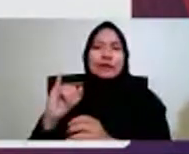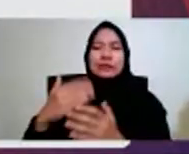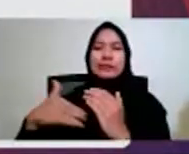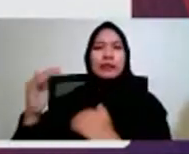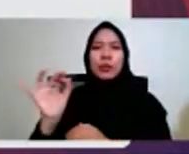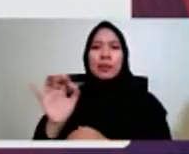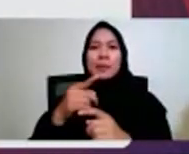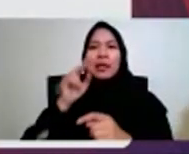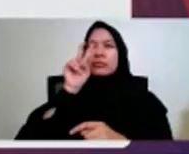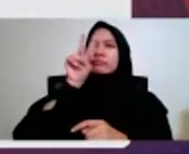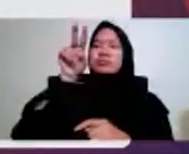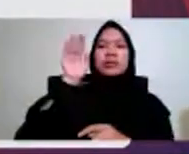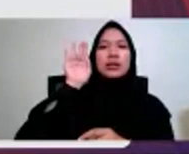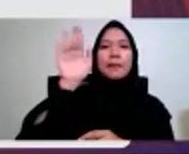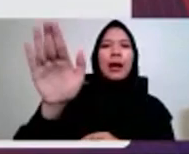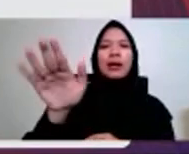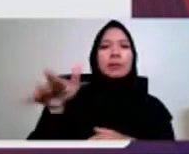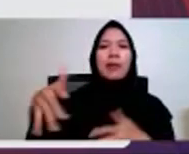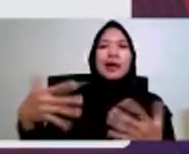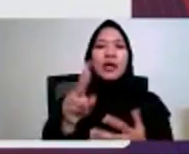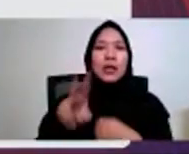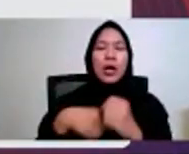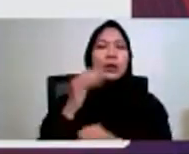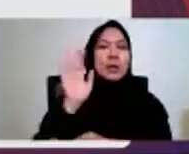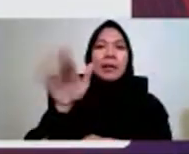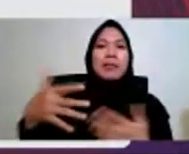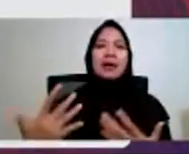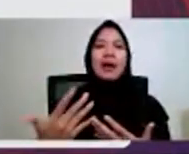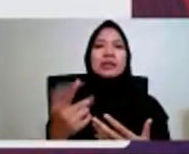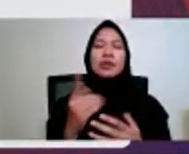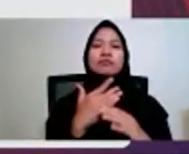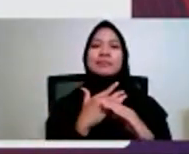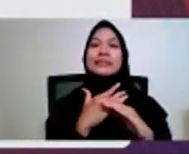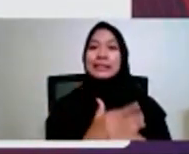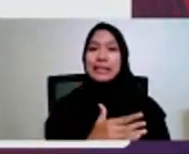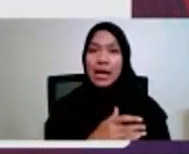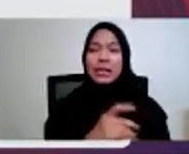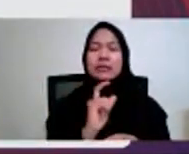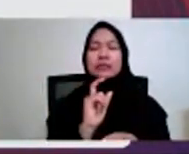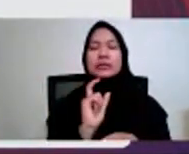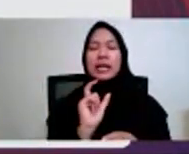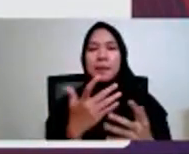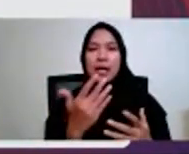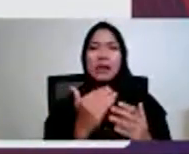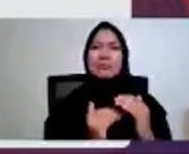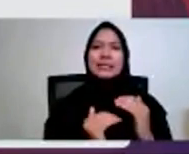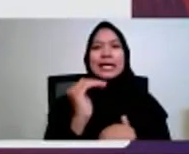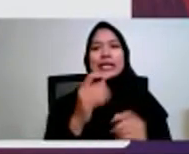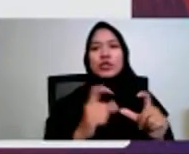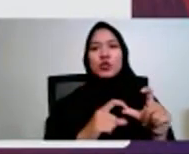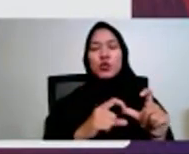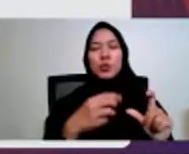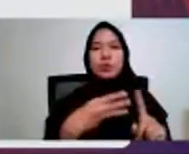2 tahun kedepan makanya kita forward-looking pre-emtif kenaikan suku bunga maupun untuk menggelar